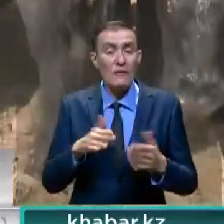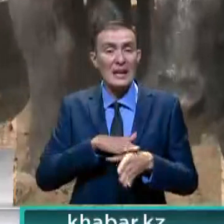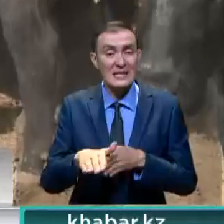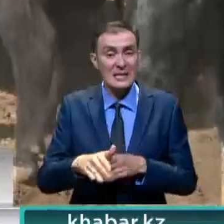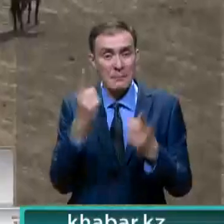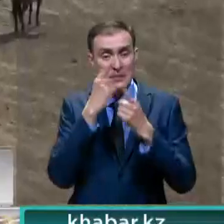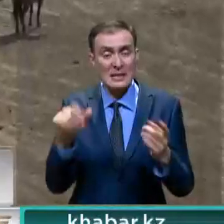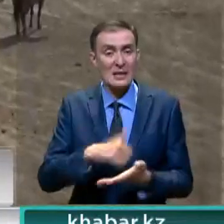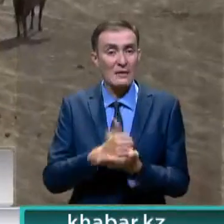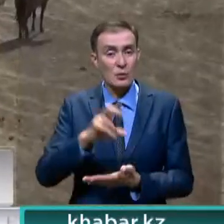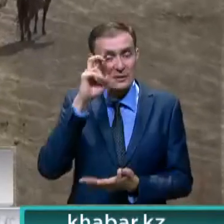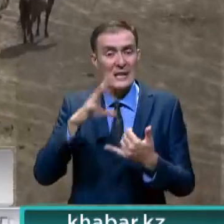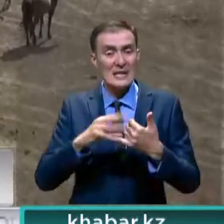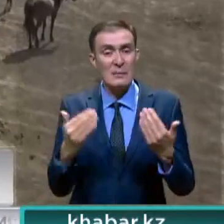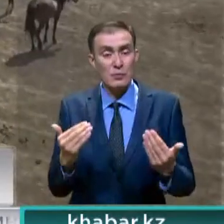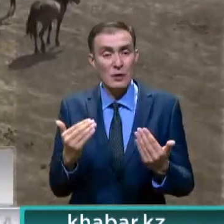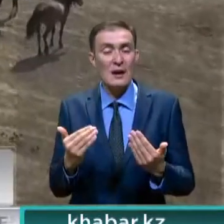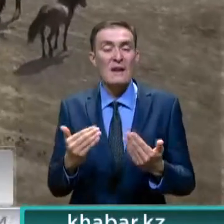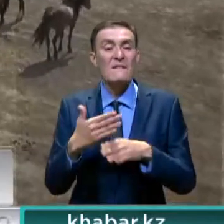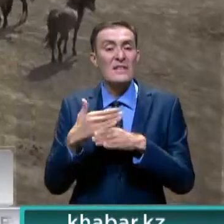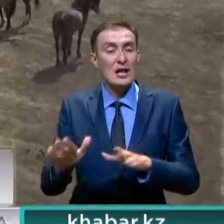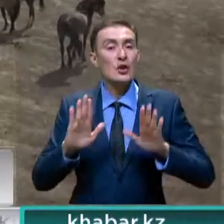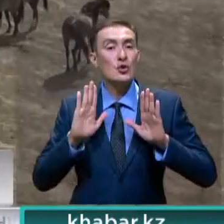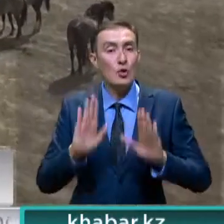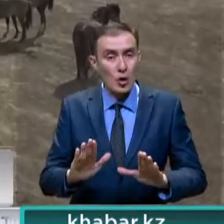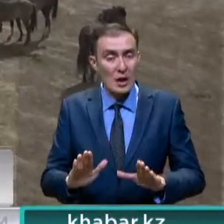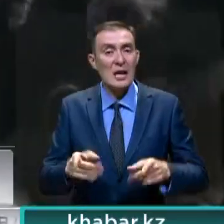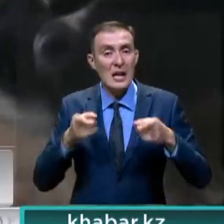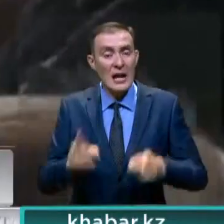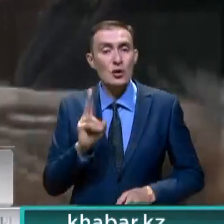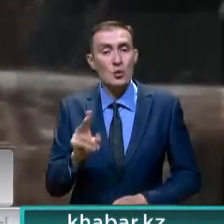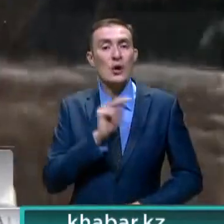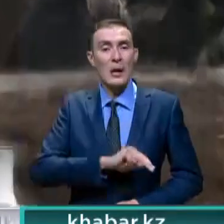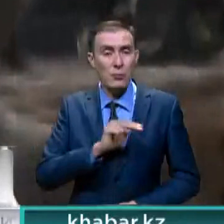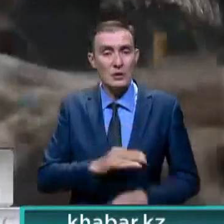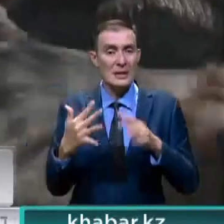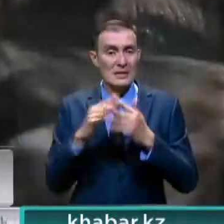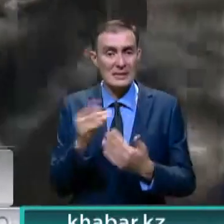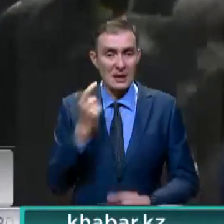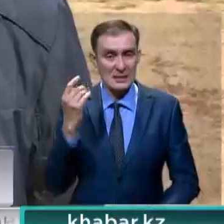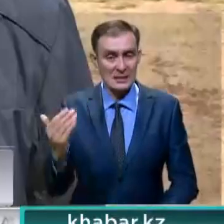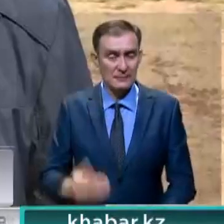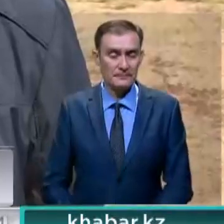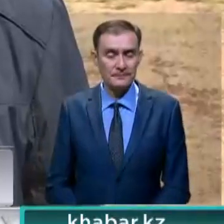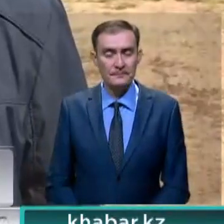реализации послания президента земли отныне будут выделять только реально действующим крестьянским хозяйствам.